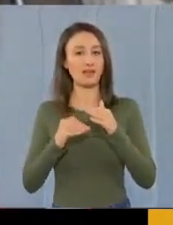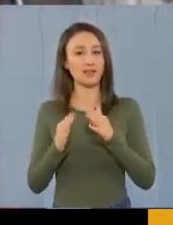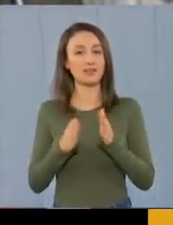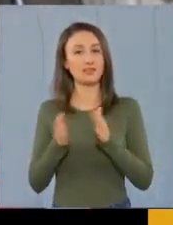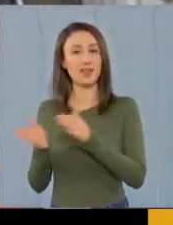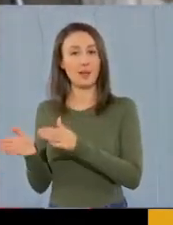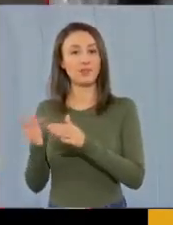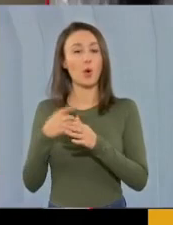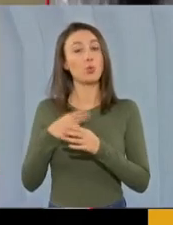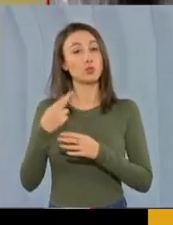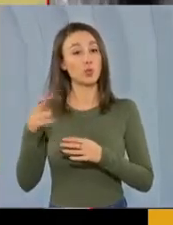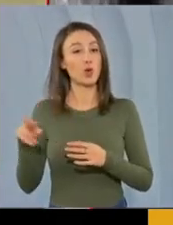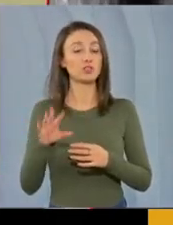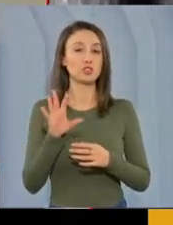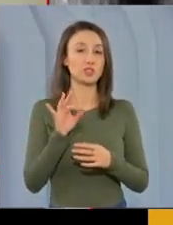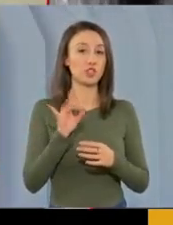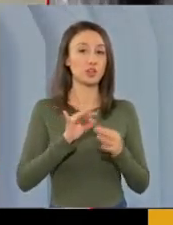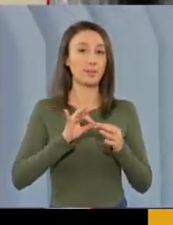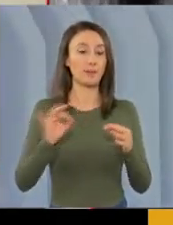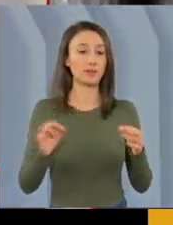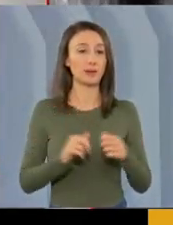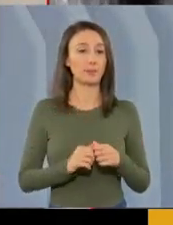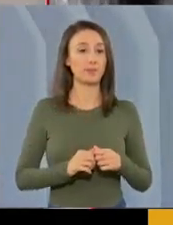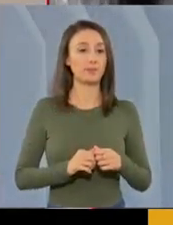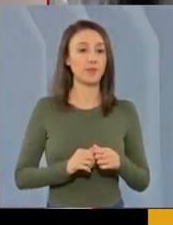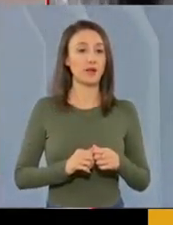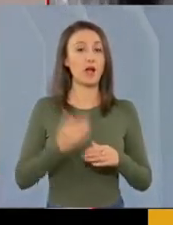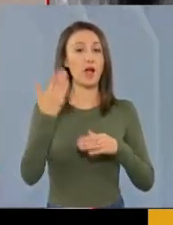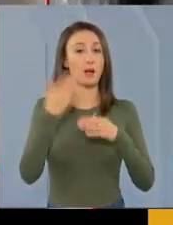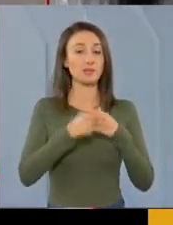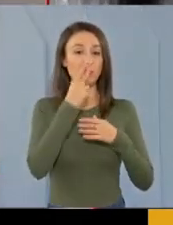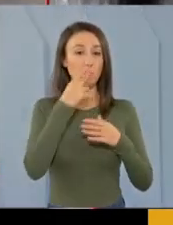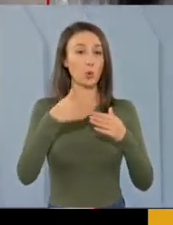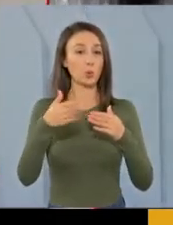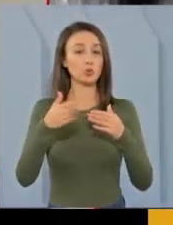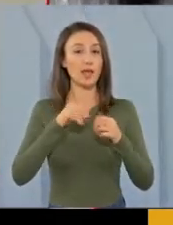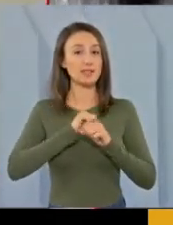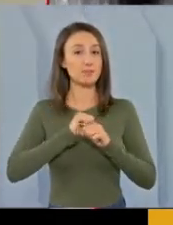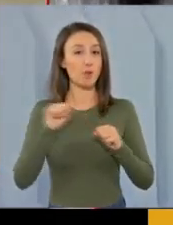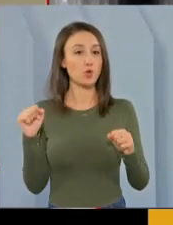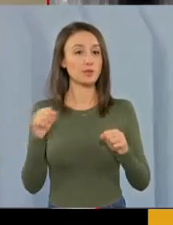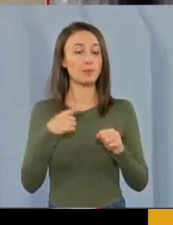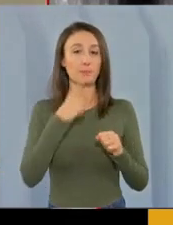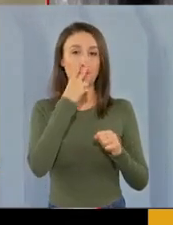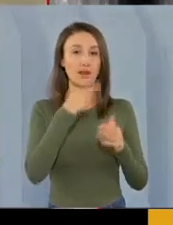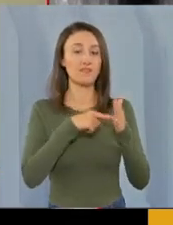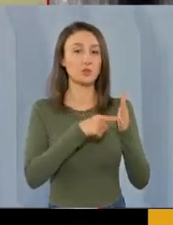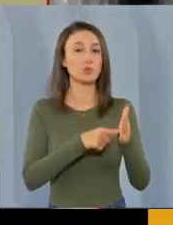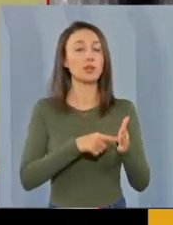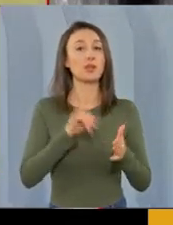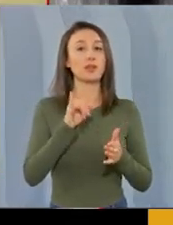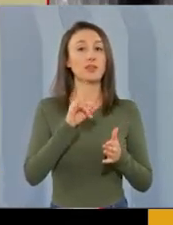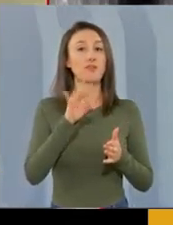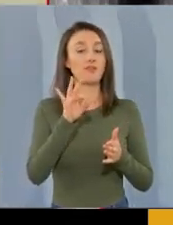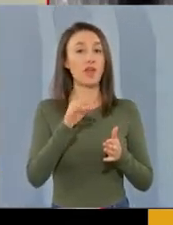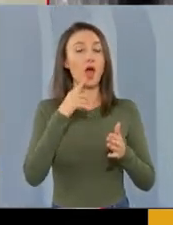dreapta și a continua încă 50 de m la capătul tunelului apare o ușă de explozi ce are prevăzută ceea ce idf spune că este o